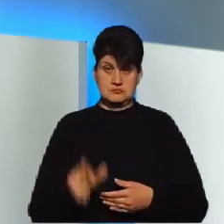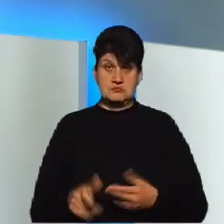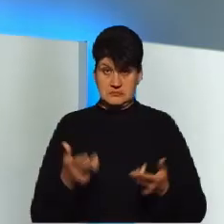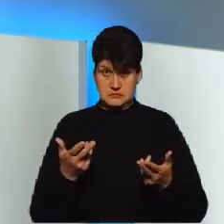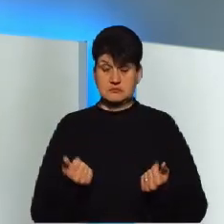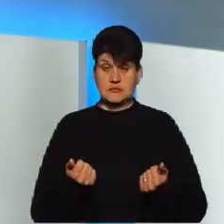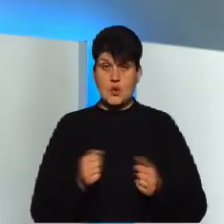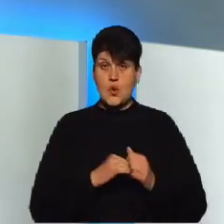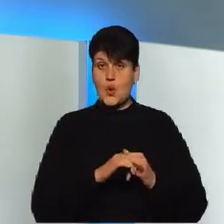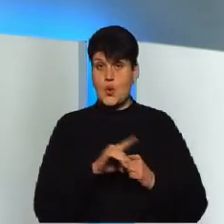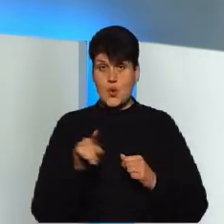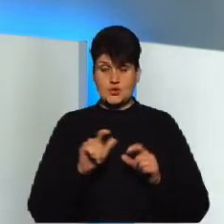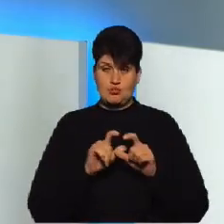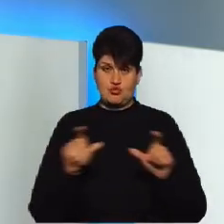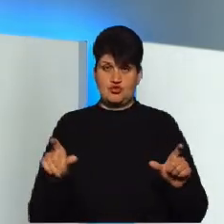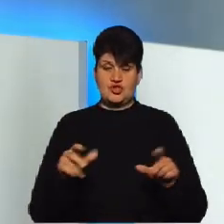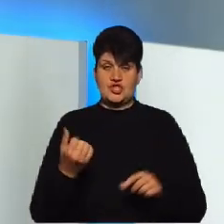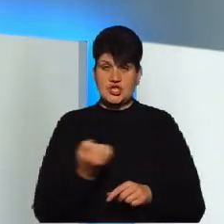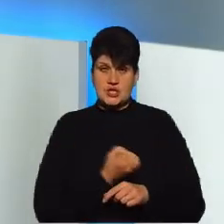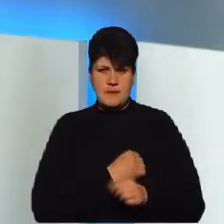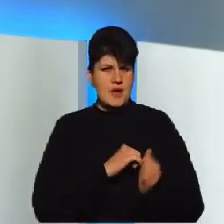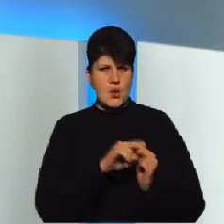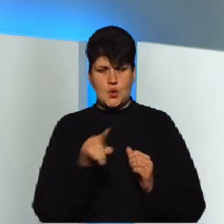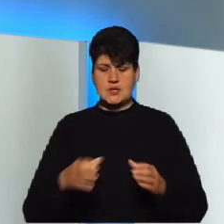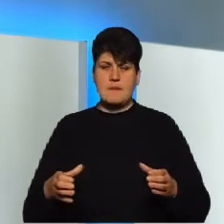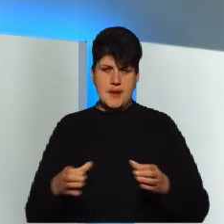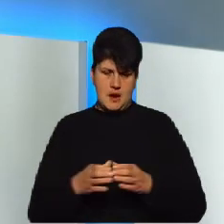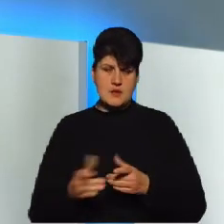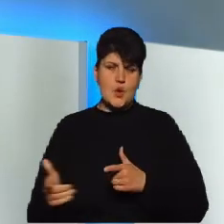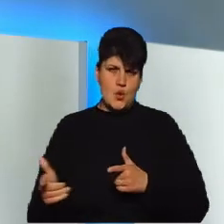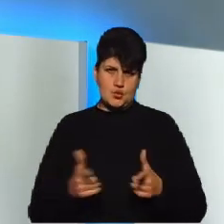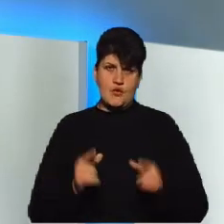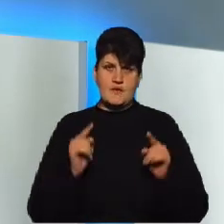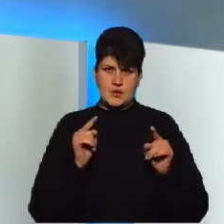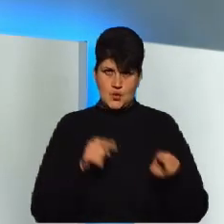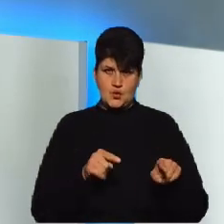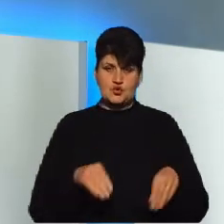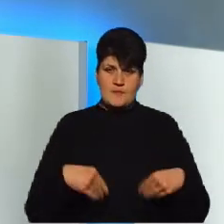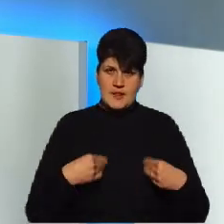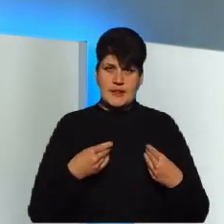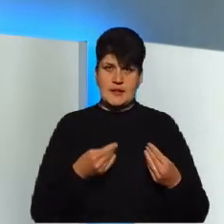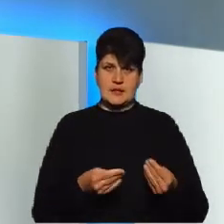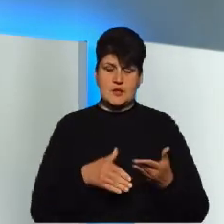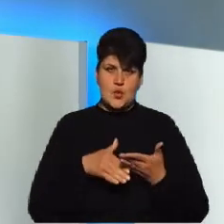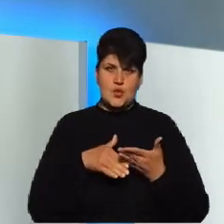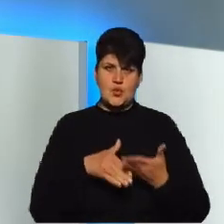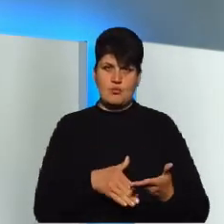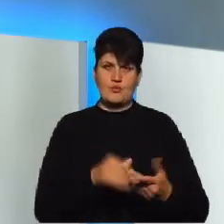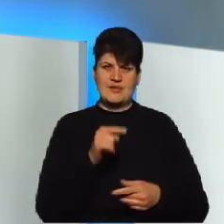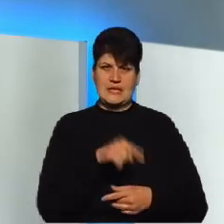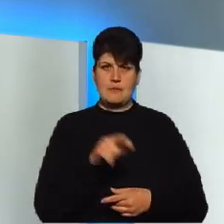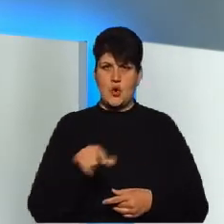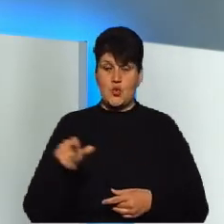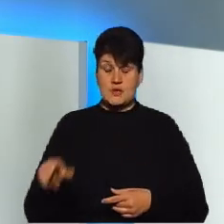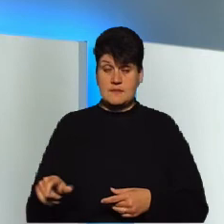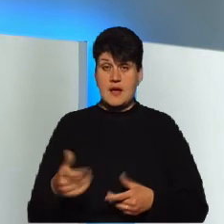Кожен пункт щеплень, кожна бригада готова для того, щоб надавати допомогу таким людям. Але я